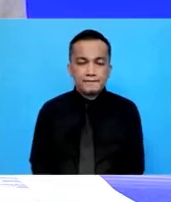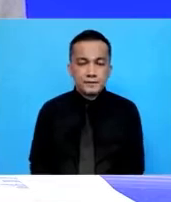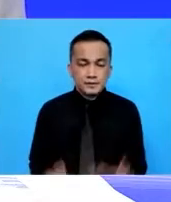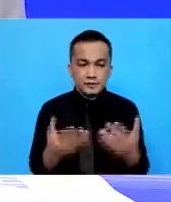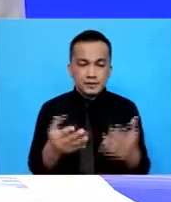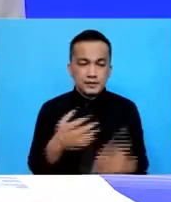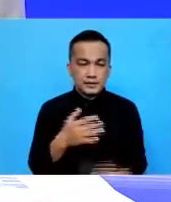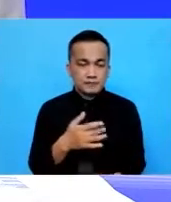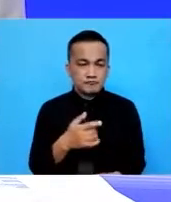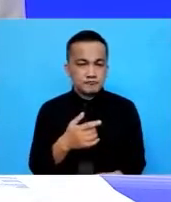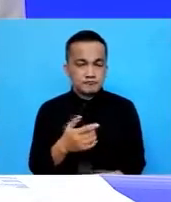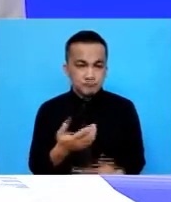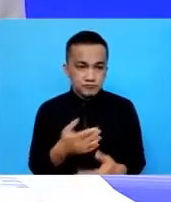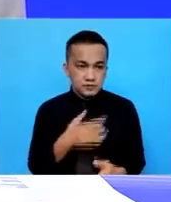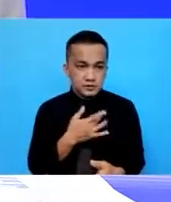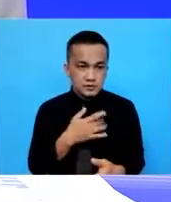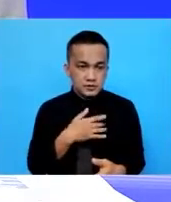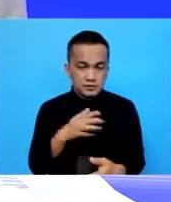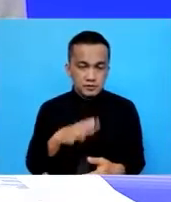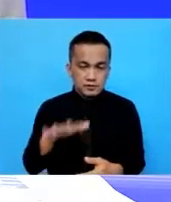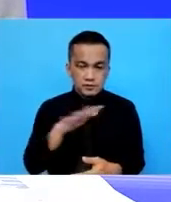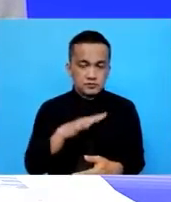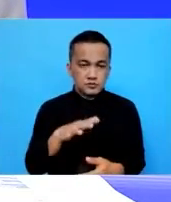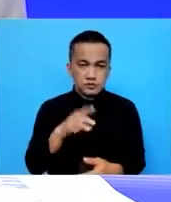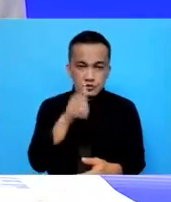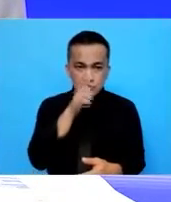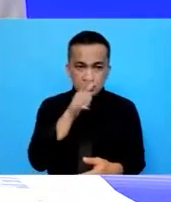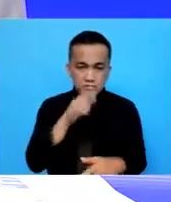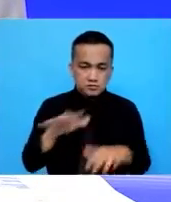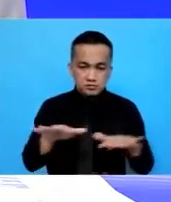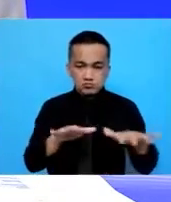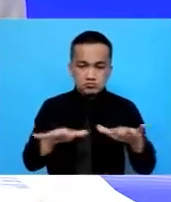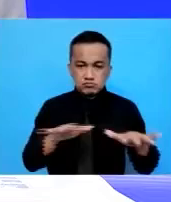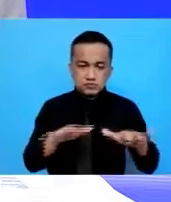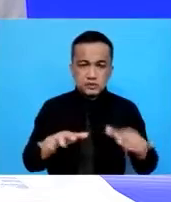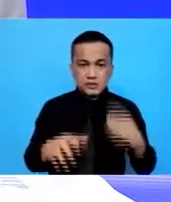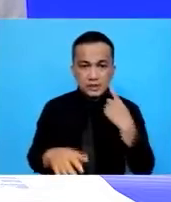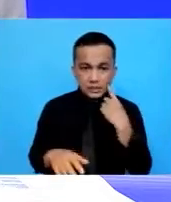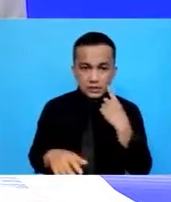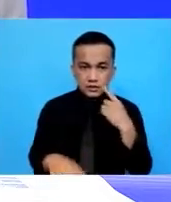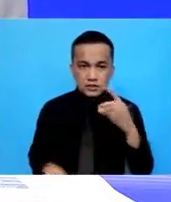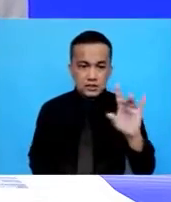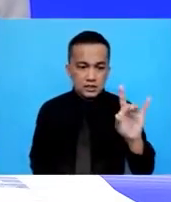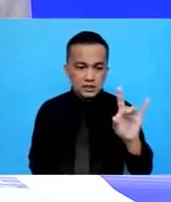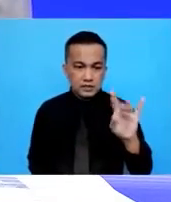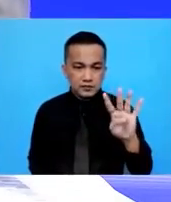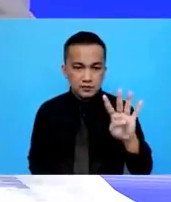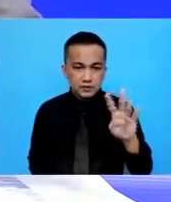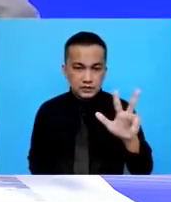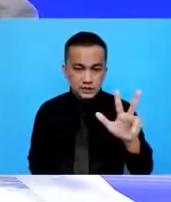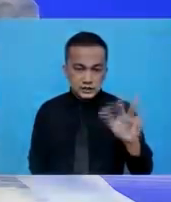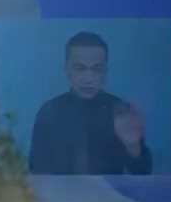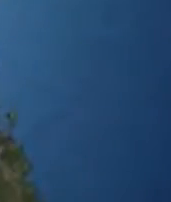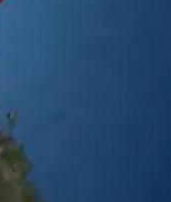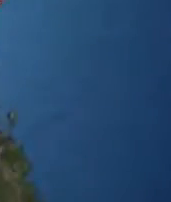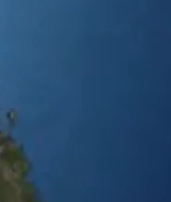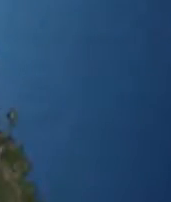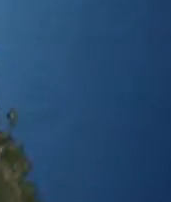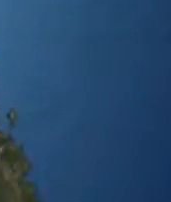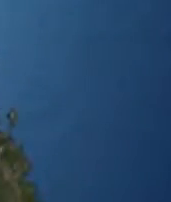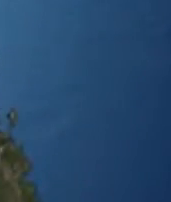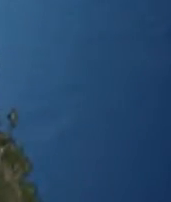Naramdaman sa malaking bahagi ng Luzon ang pagyanig ng lindol kaninang 8:43 ng umaga. Naitala